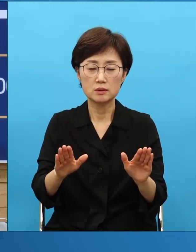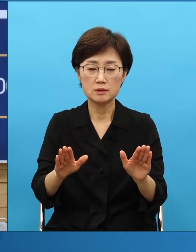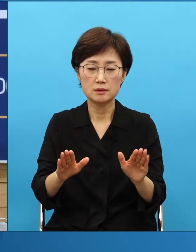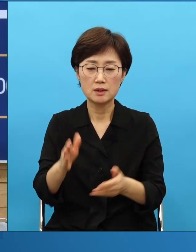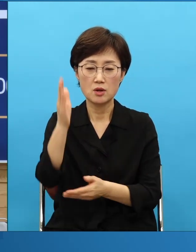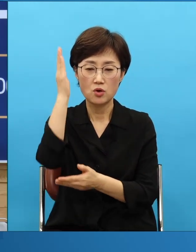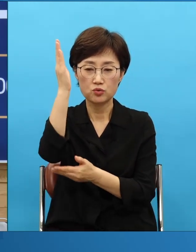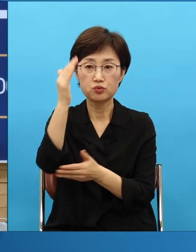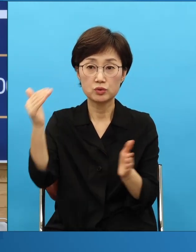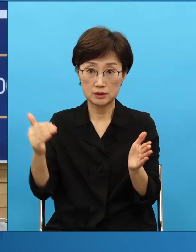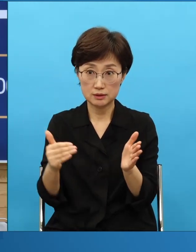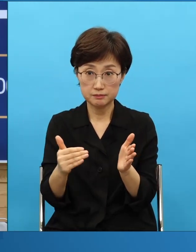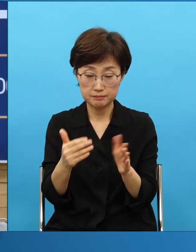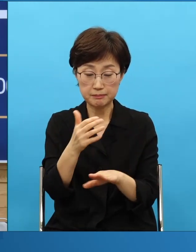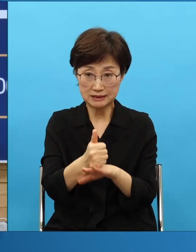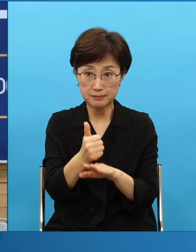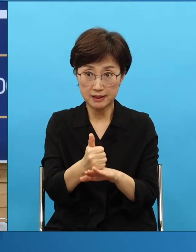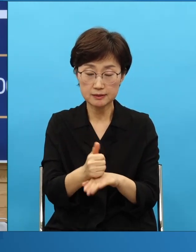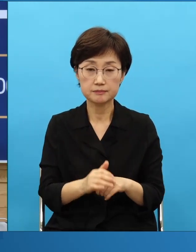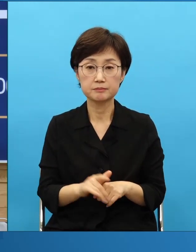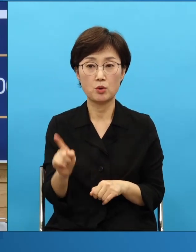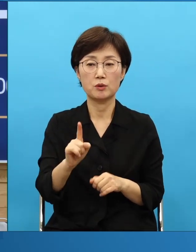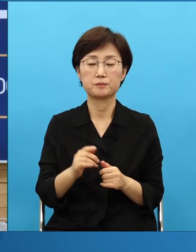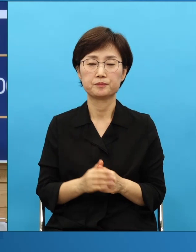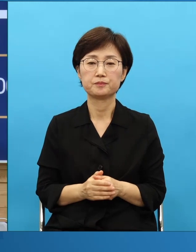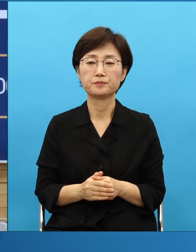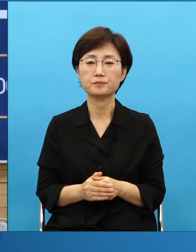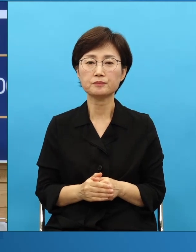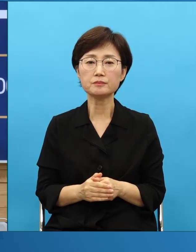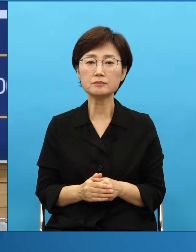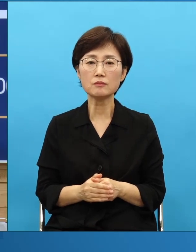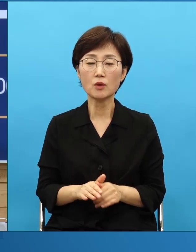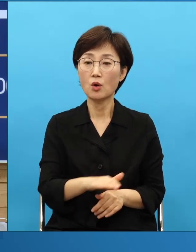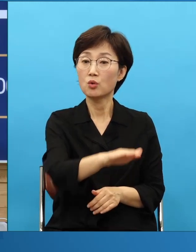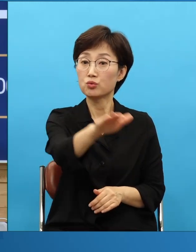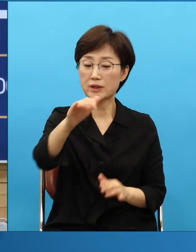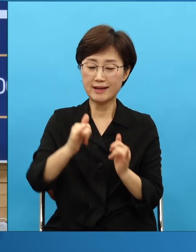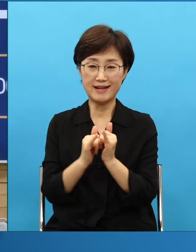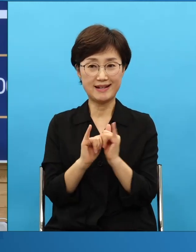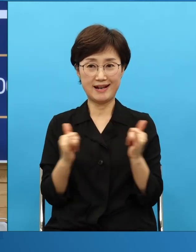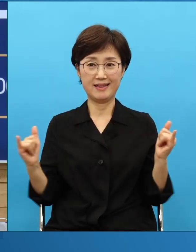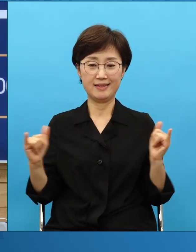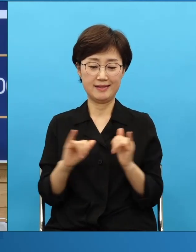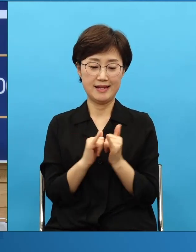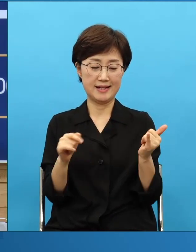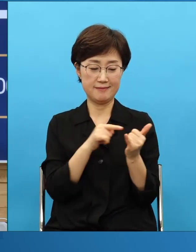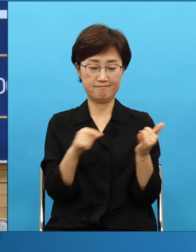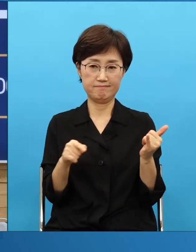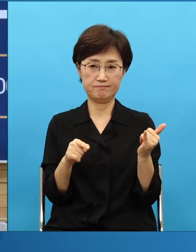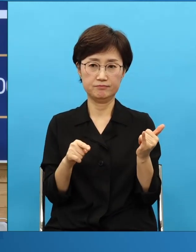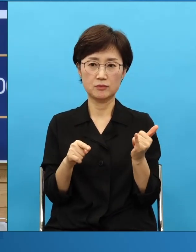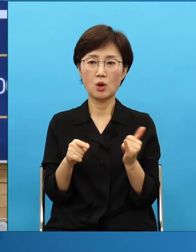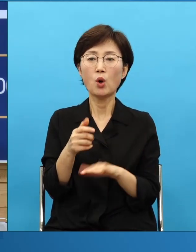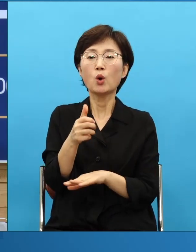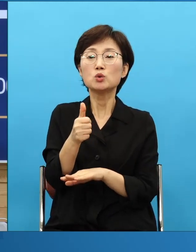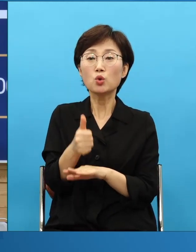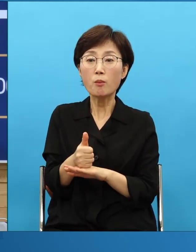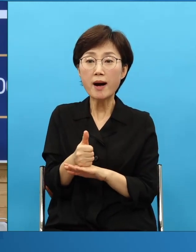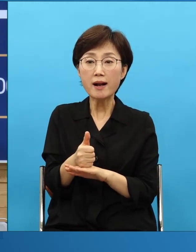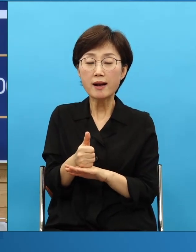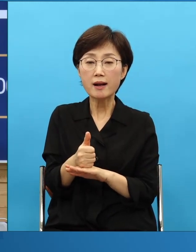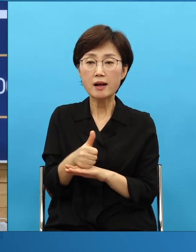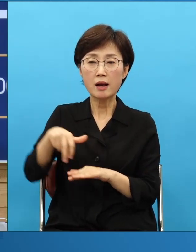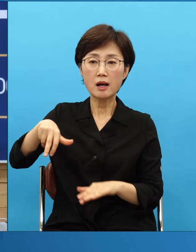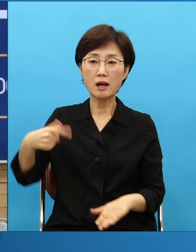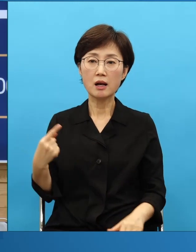let's come to the close of my words. 우리에게는 세 가지 종말이 있습니다. There are three end times in our 첫째, lives. Number 개인 one, 종말이 있습니다. there